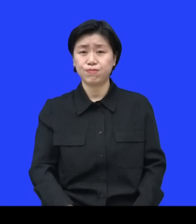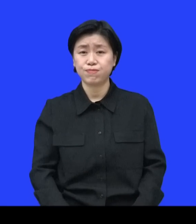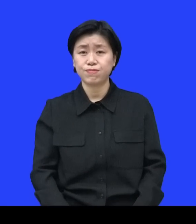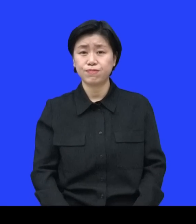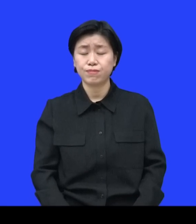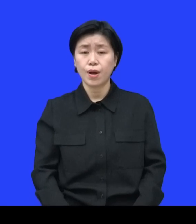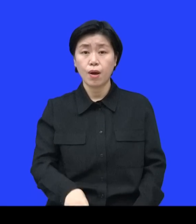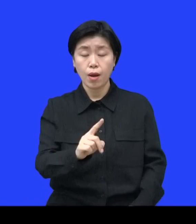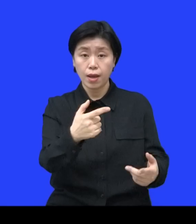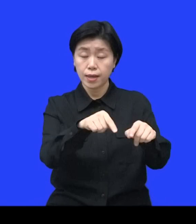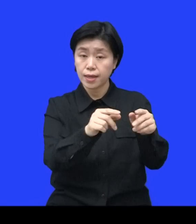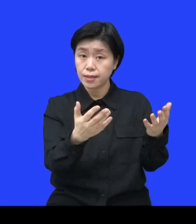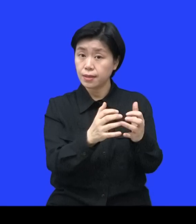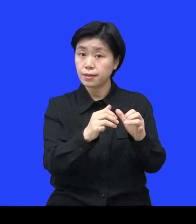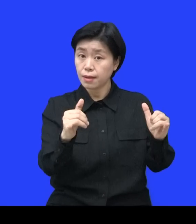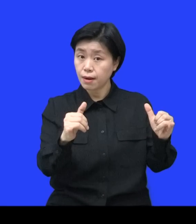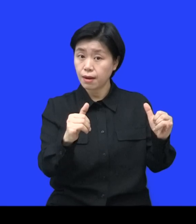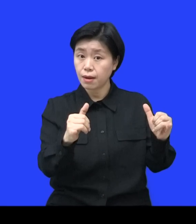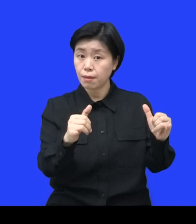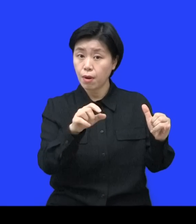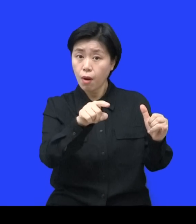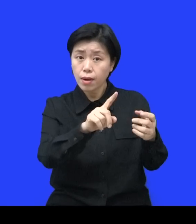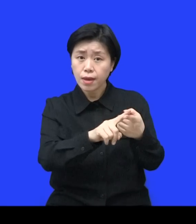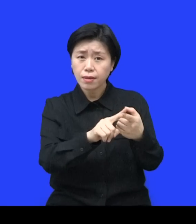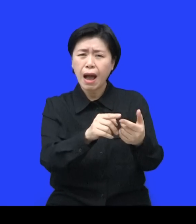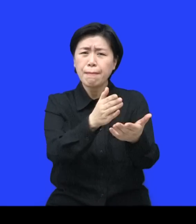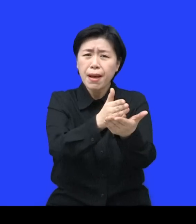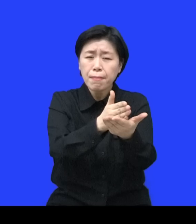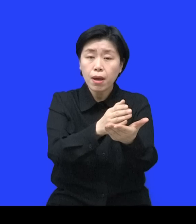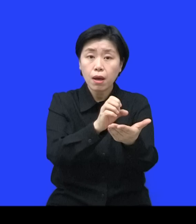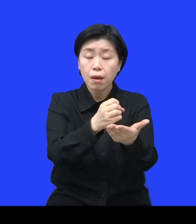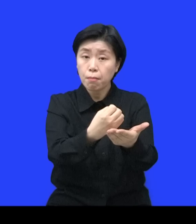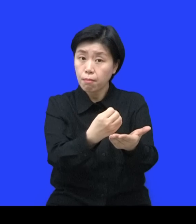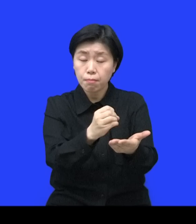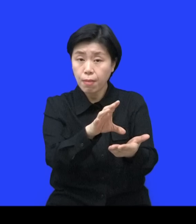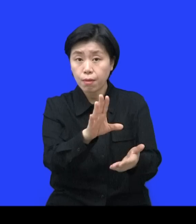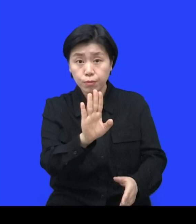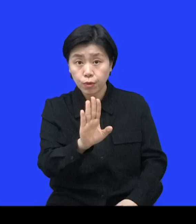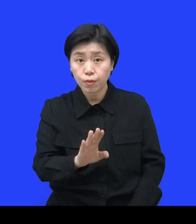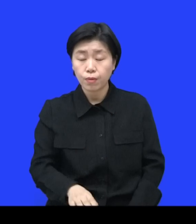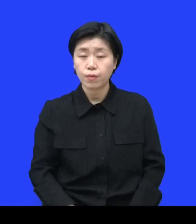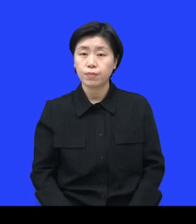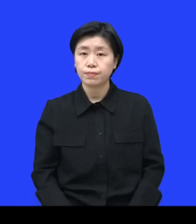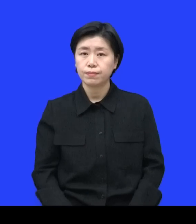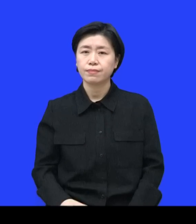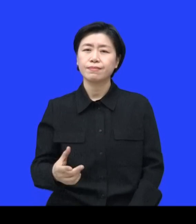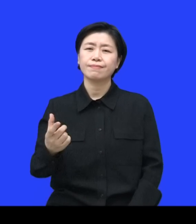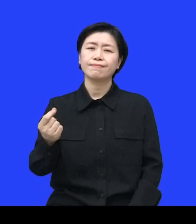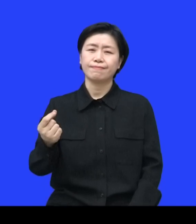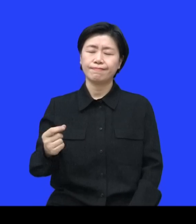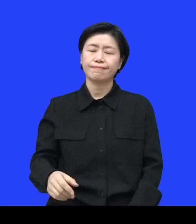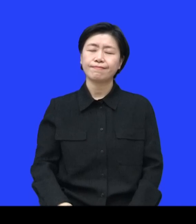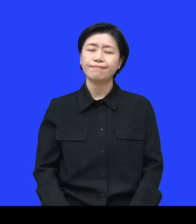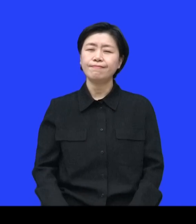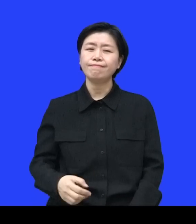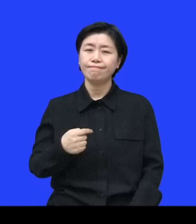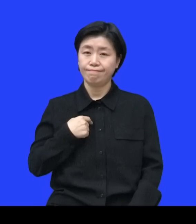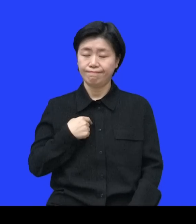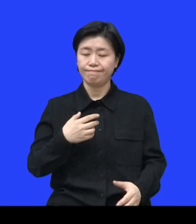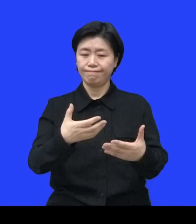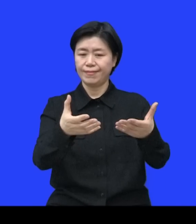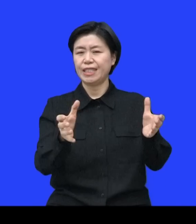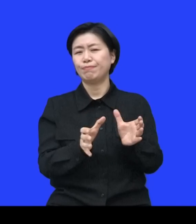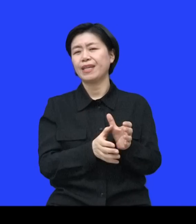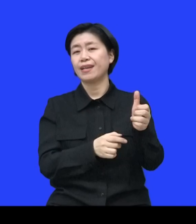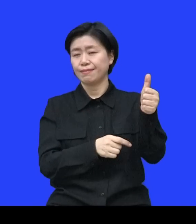뭐 팀장이라든가 담당해서 하시는 분들이 좀 보통 말리지 않아요? 그렇죠. 이제 팀장님들은 워낙 퇴사자들을 많이 만나다 보니까